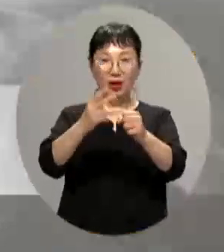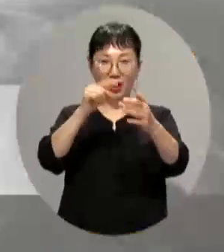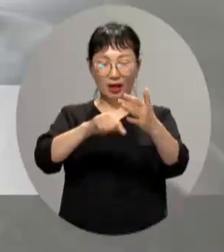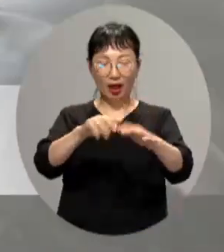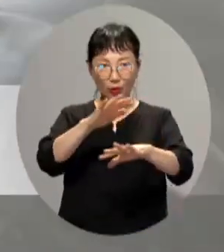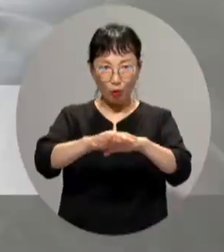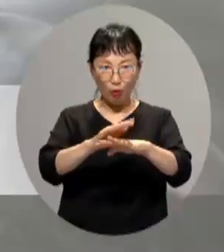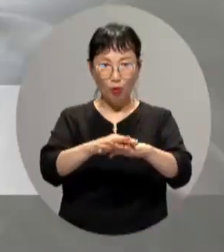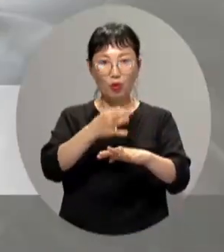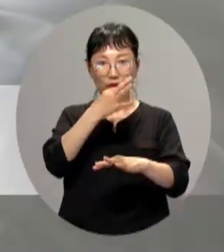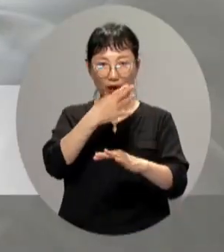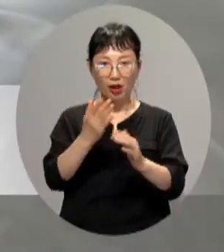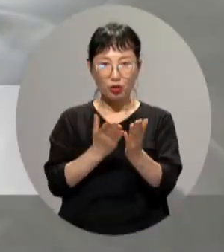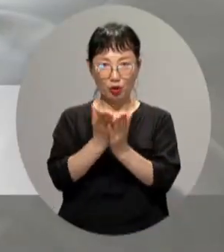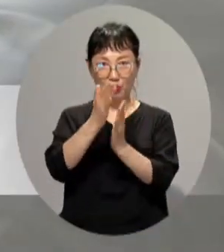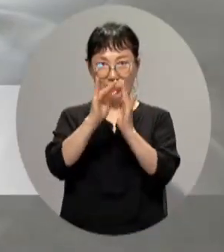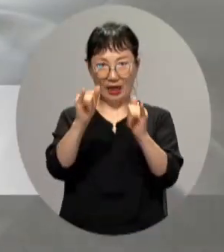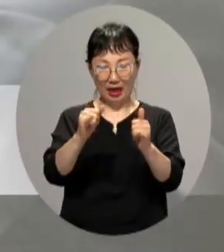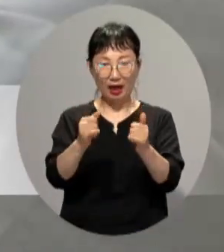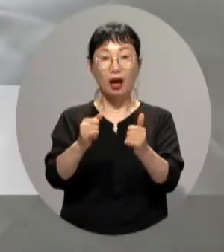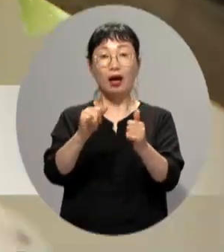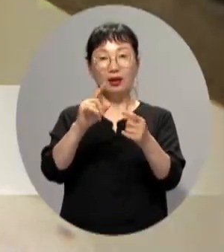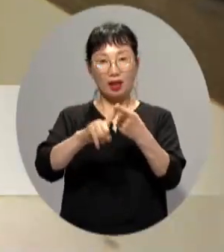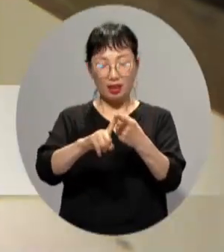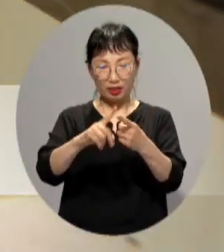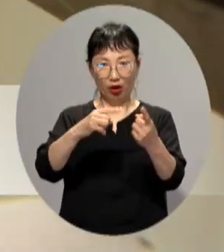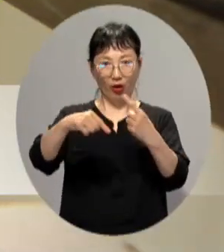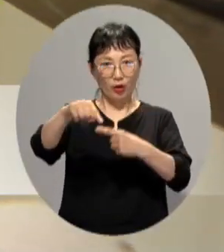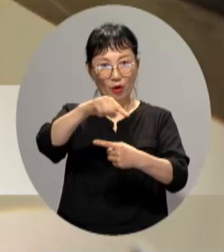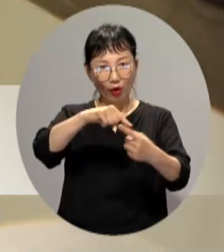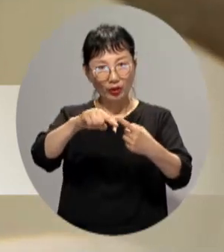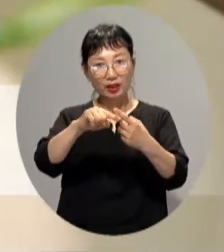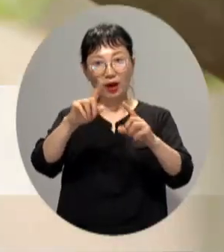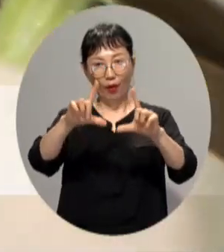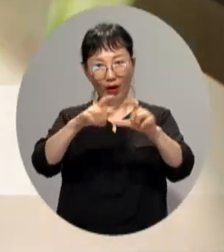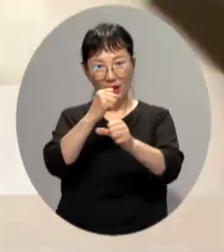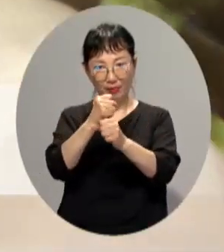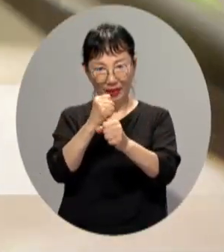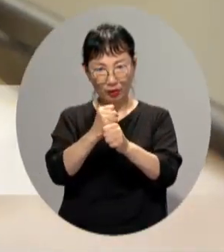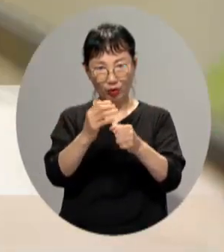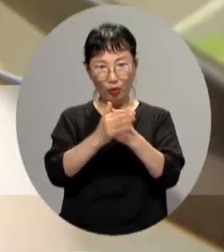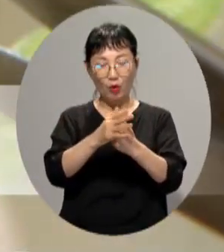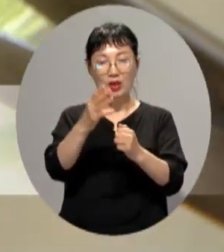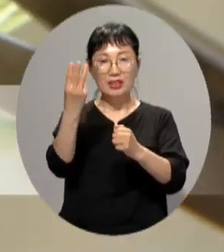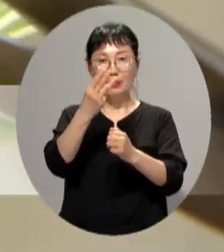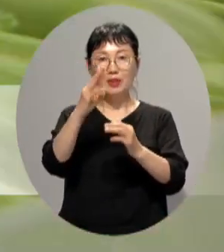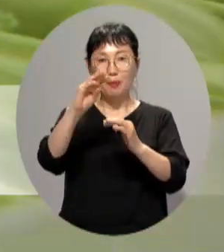농지와 벼 전문가 등 생산 인프라를 구축하고 아프리카인 3천만 명에게